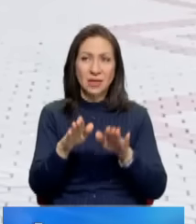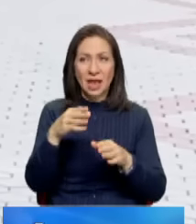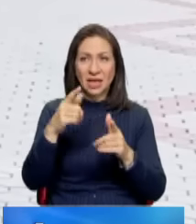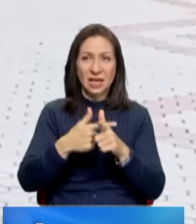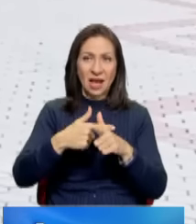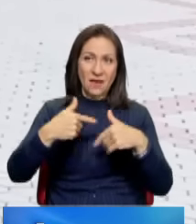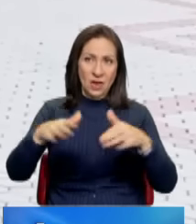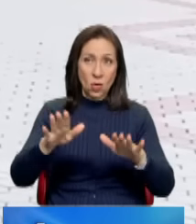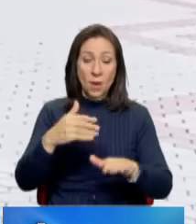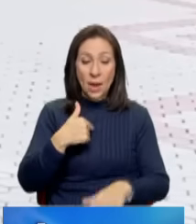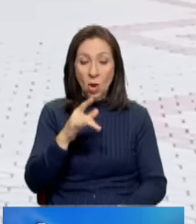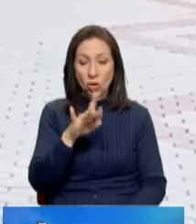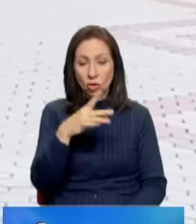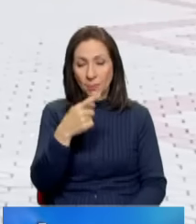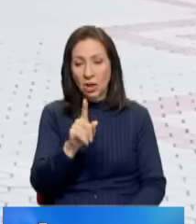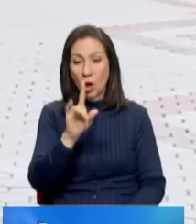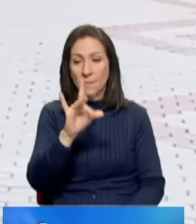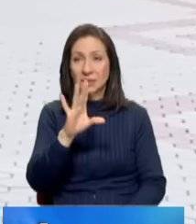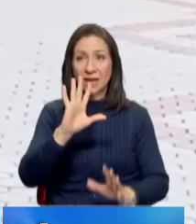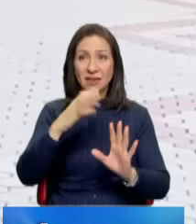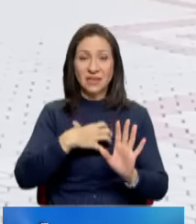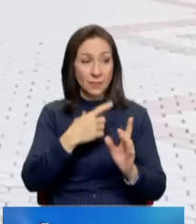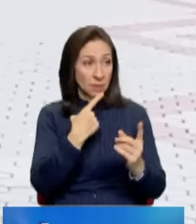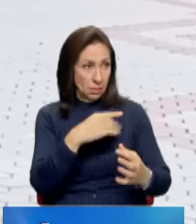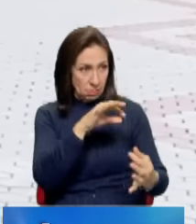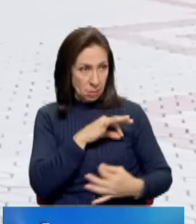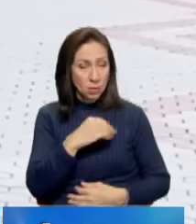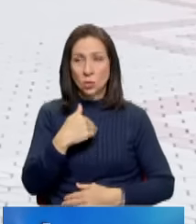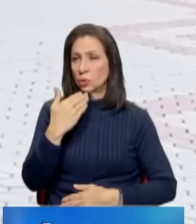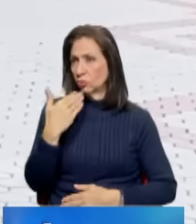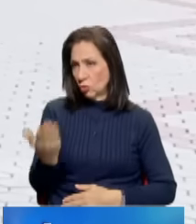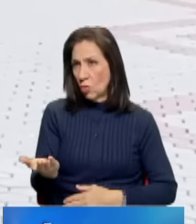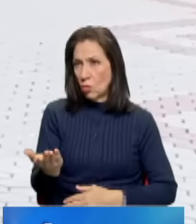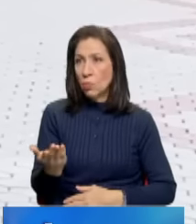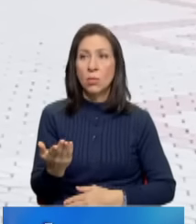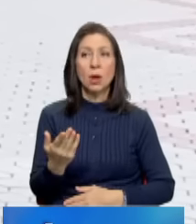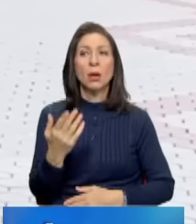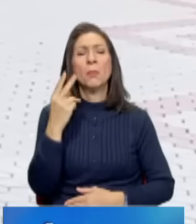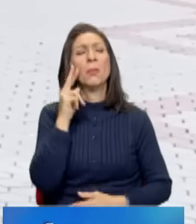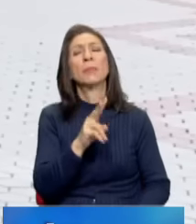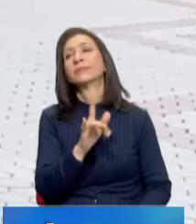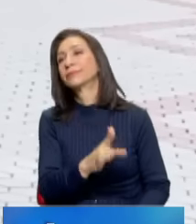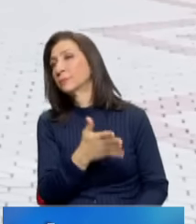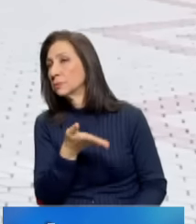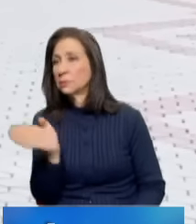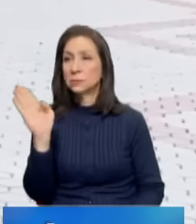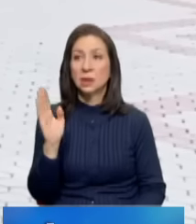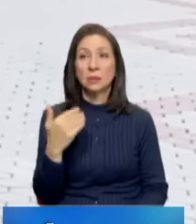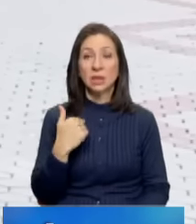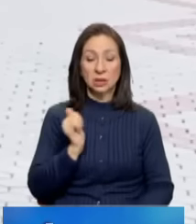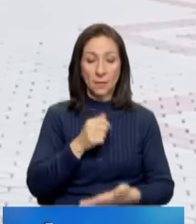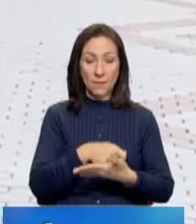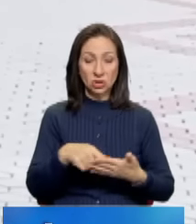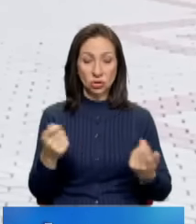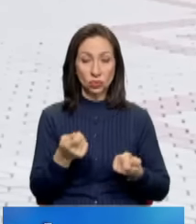gidiyor. Ben 14 bin, 15 bin ev sahiplerinin dediği şekilde söylediğimde ve bakmadan geri gidiyorlar. Biz asgari